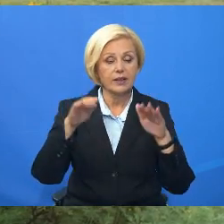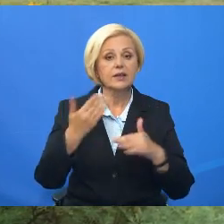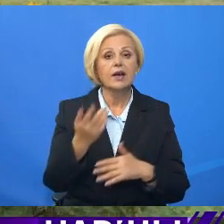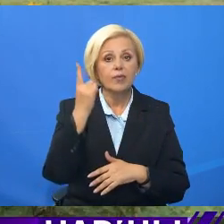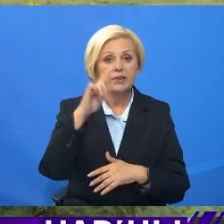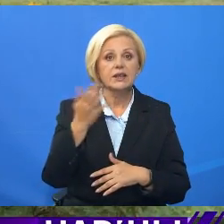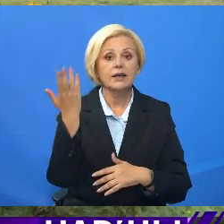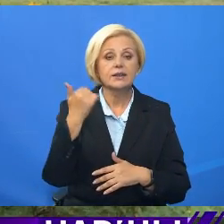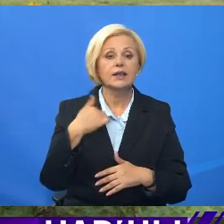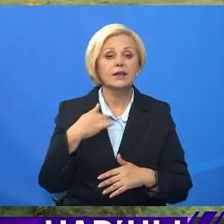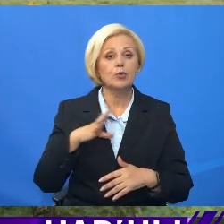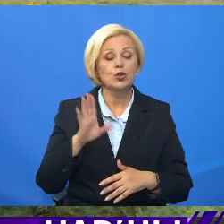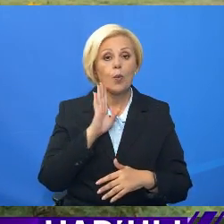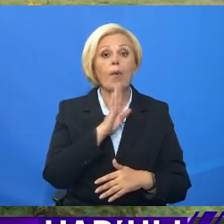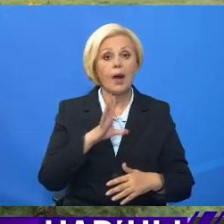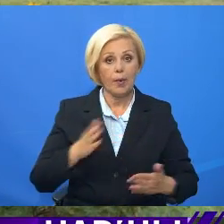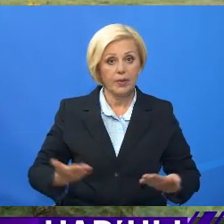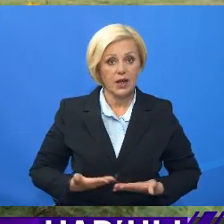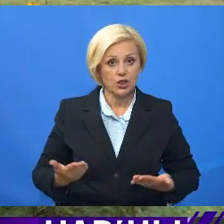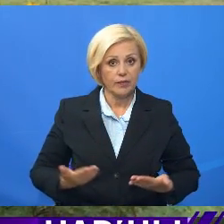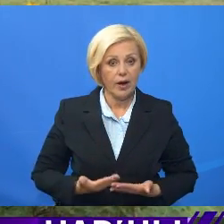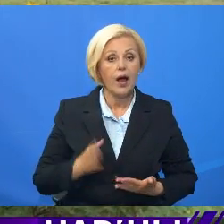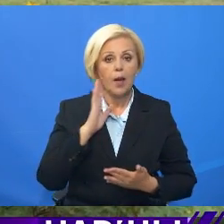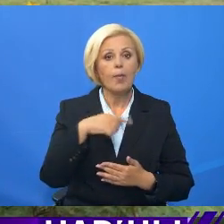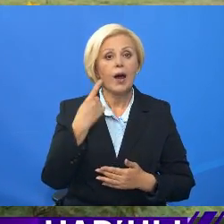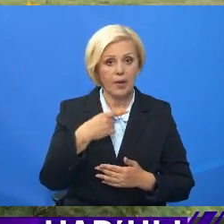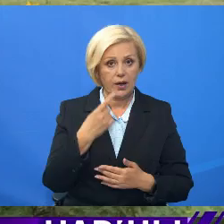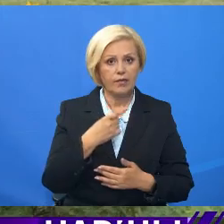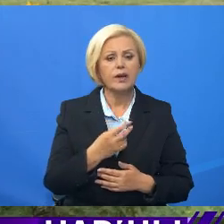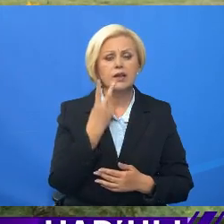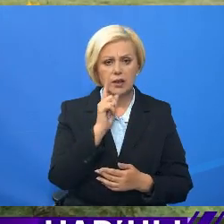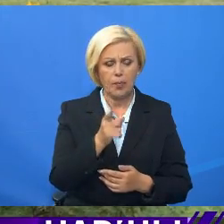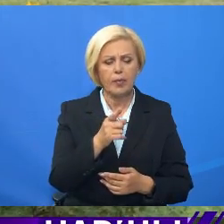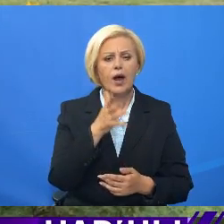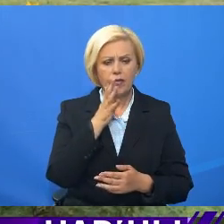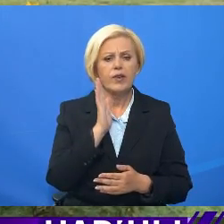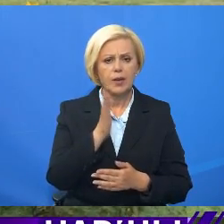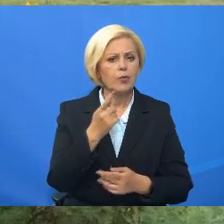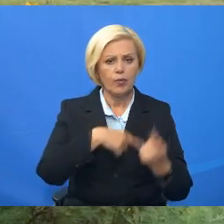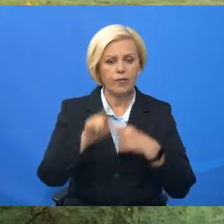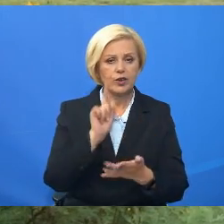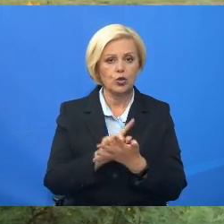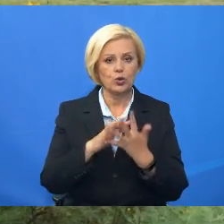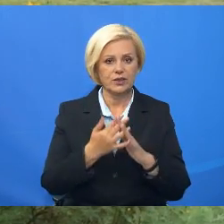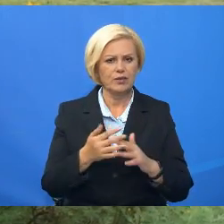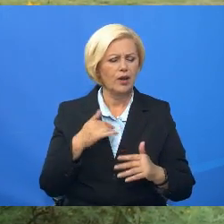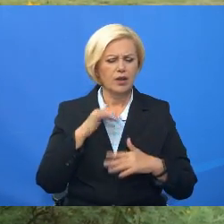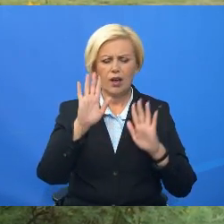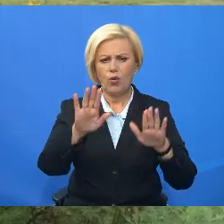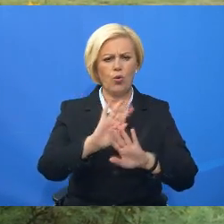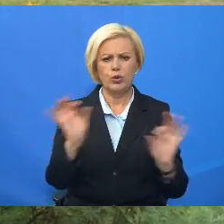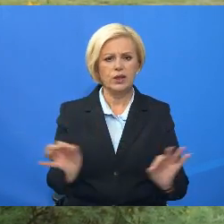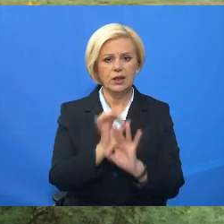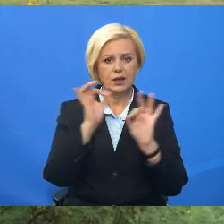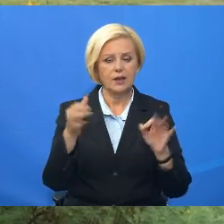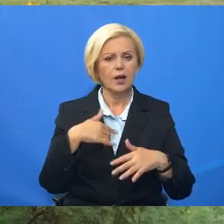знаете, когда у меня ещё была жыва мама, она говорила, прыйдёт время, вернешься в деревню. Я говорила, никогда.